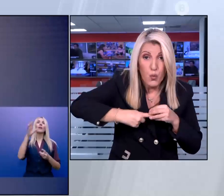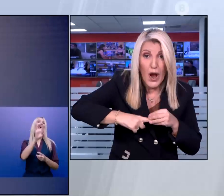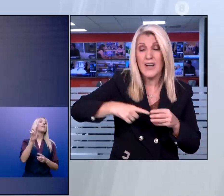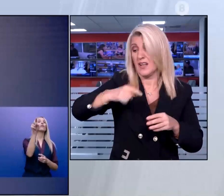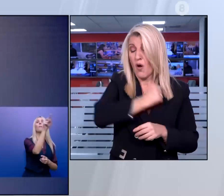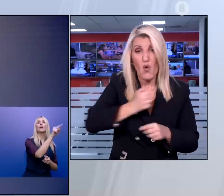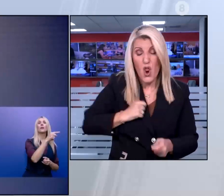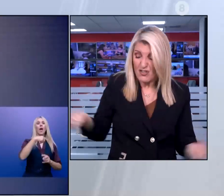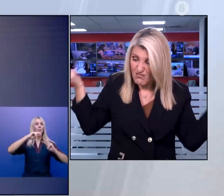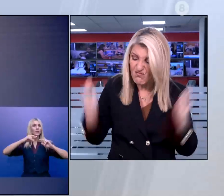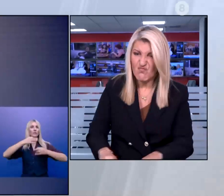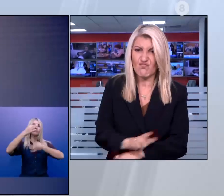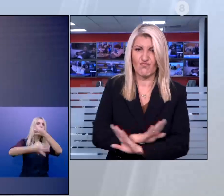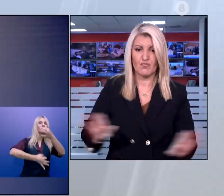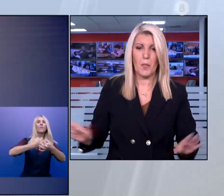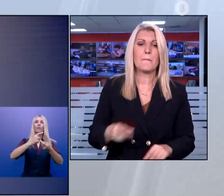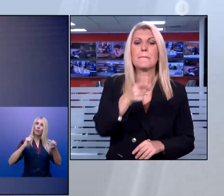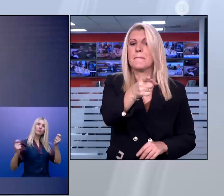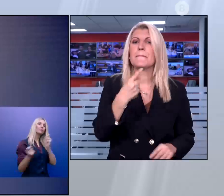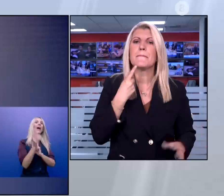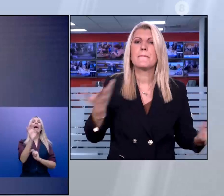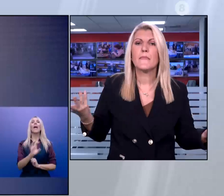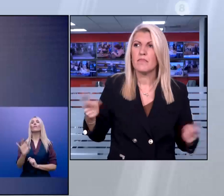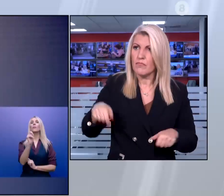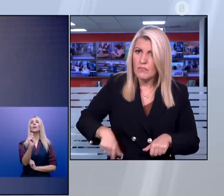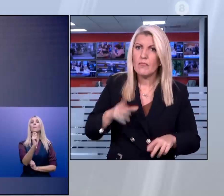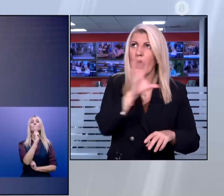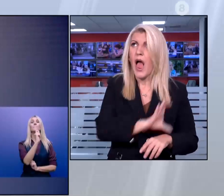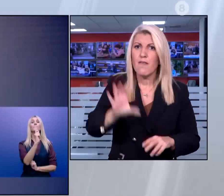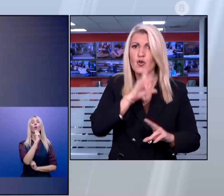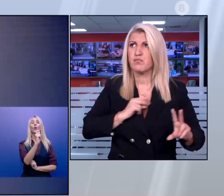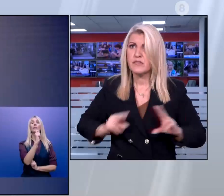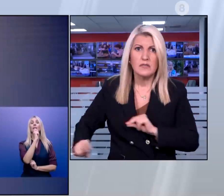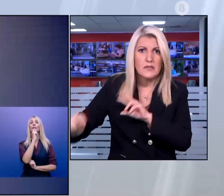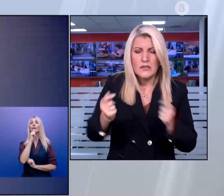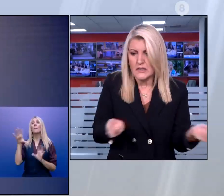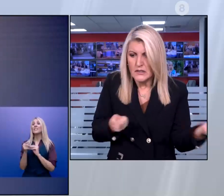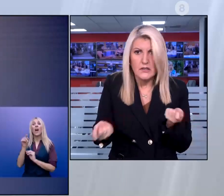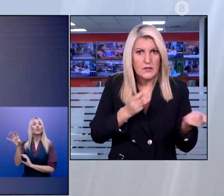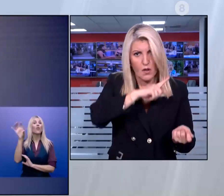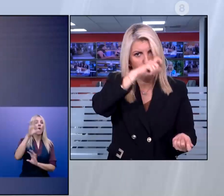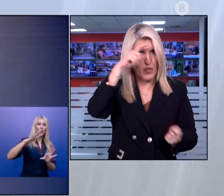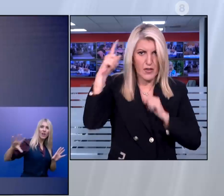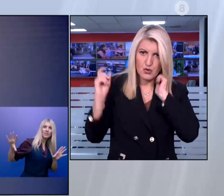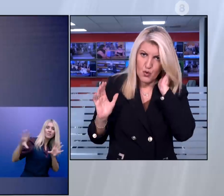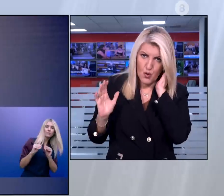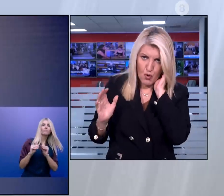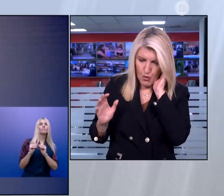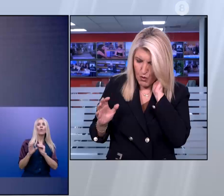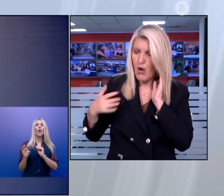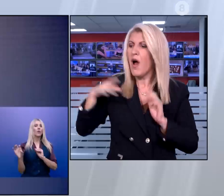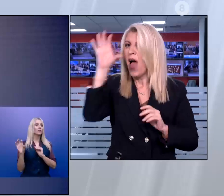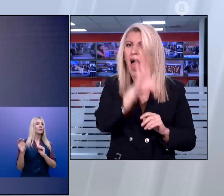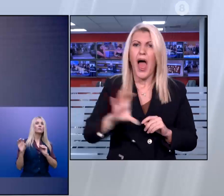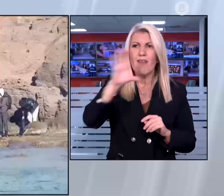ευρωπαϊκή πολιτική με πολύ μεγάλη δυσκολία μαζί με τις χώρες του Νότου. Δεν νομίζω ότι έχουν πολύ μεγάλο έδαφος αυτές